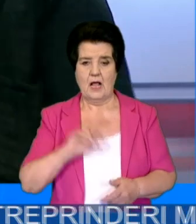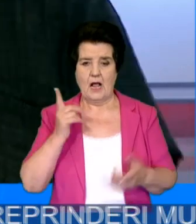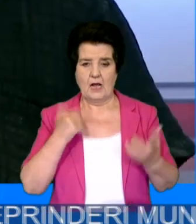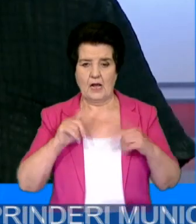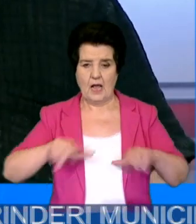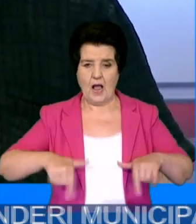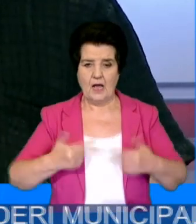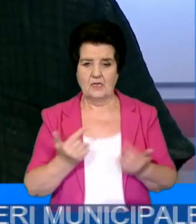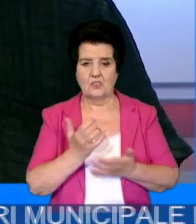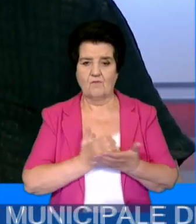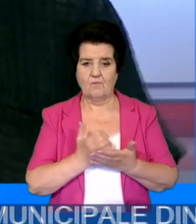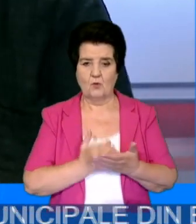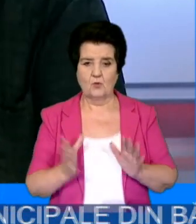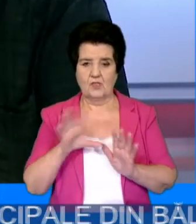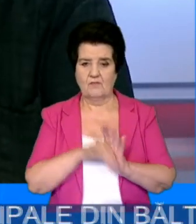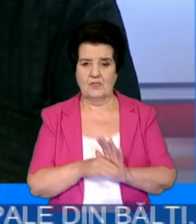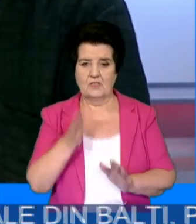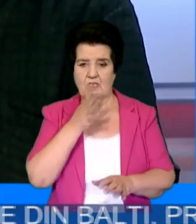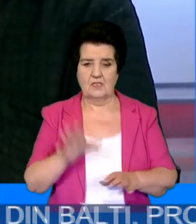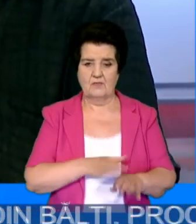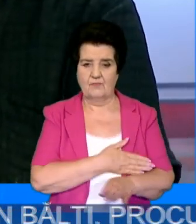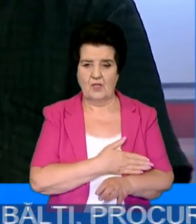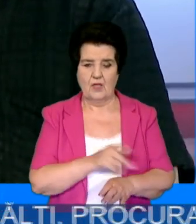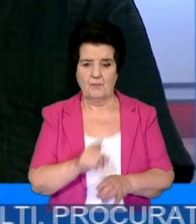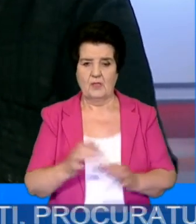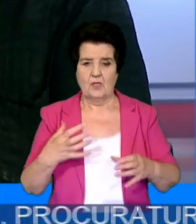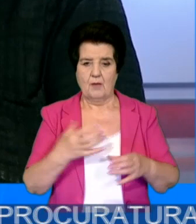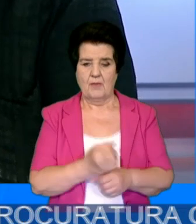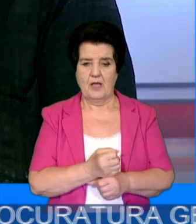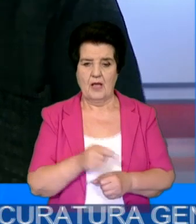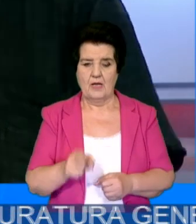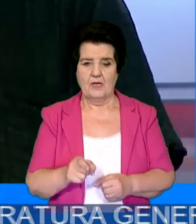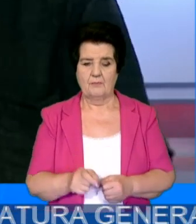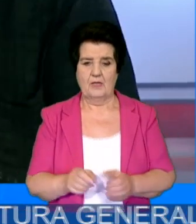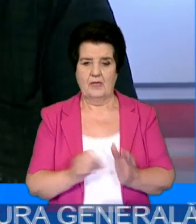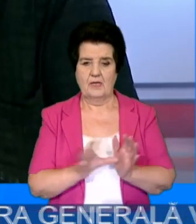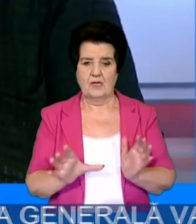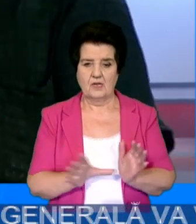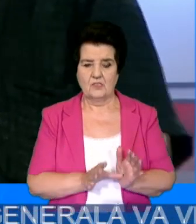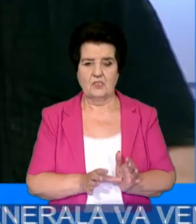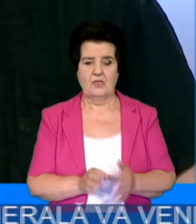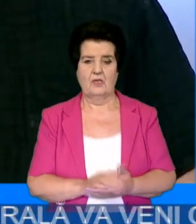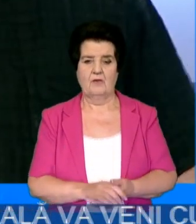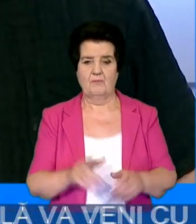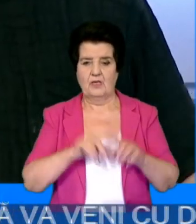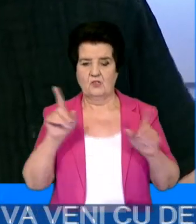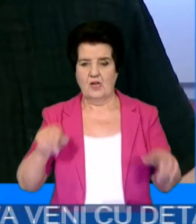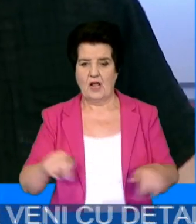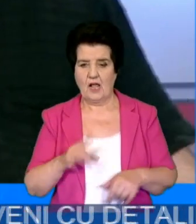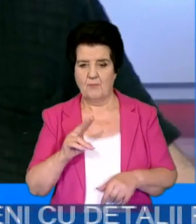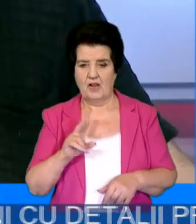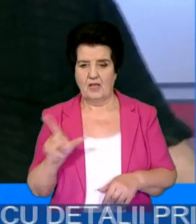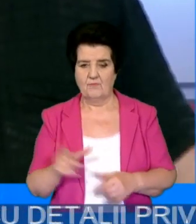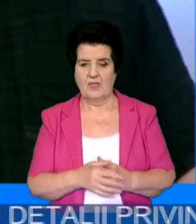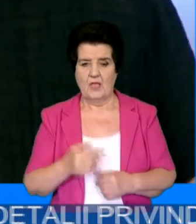creează niște fonduri de investiții pe termen lung pentru a micșora dependența, deci pe eficiență energetică, pe energie regenerabilă. Eu cred